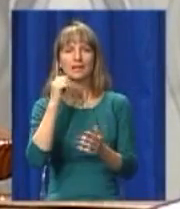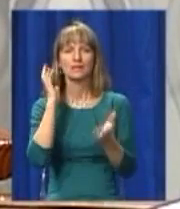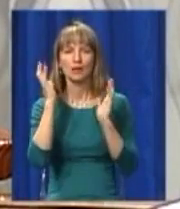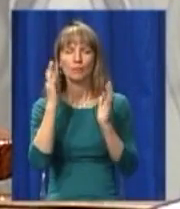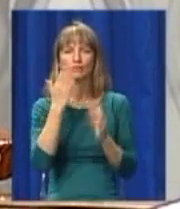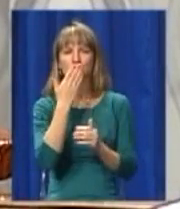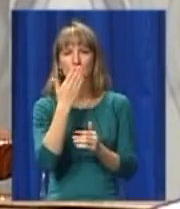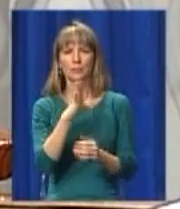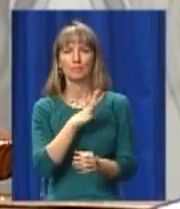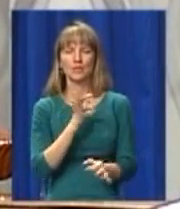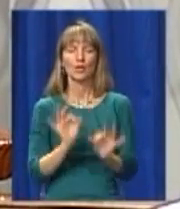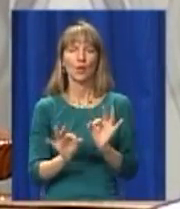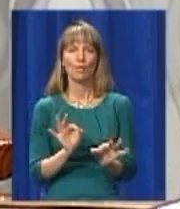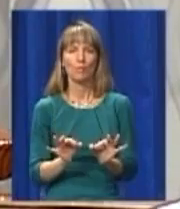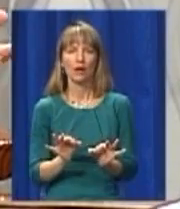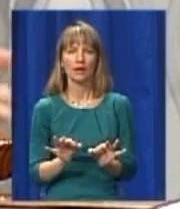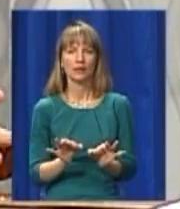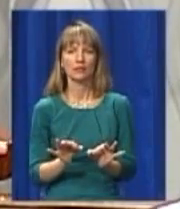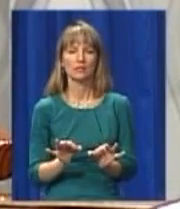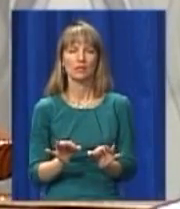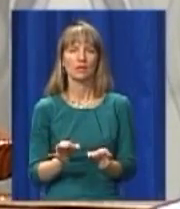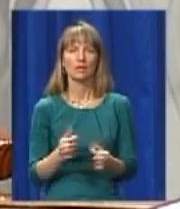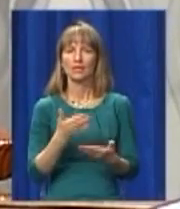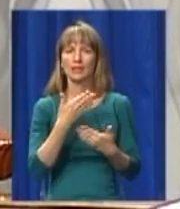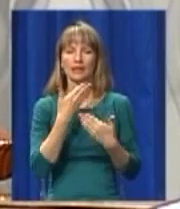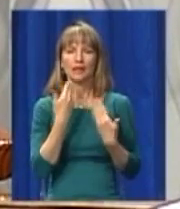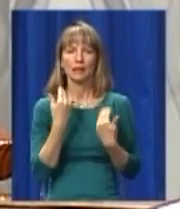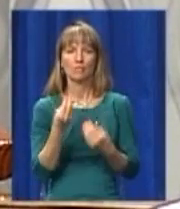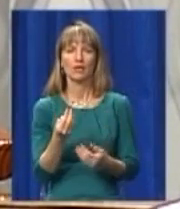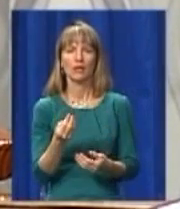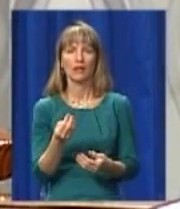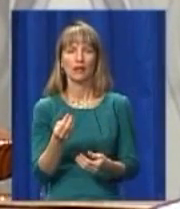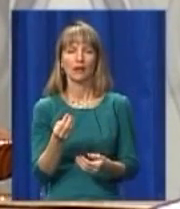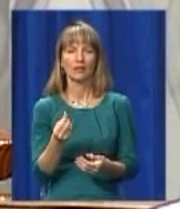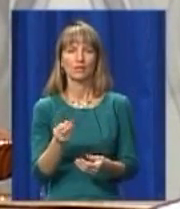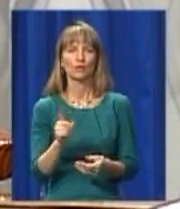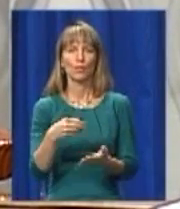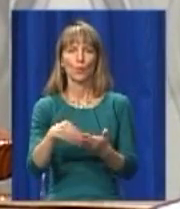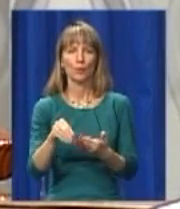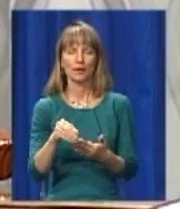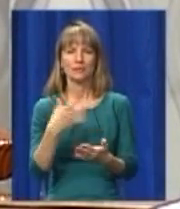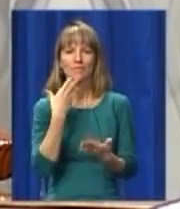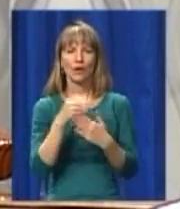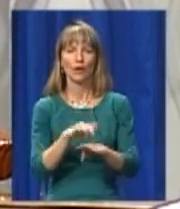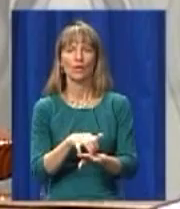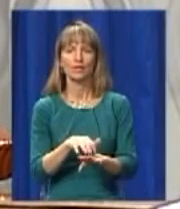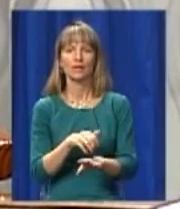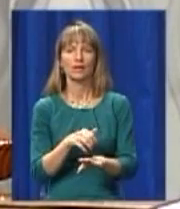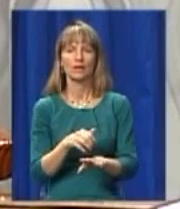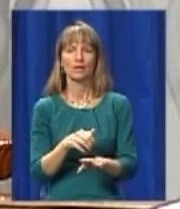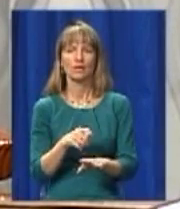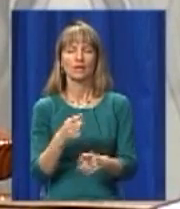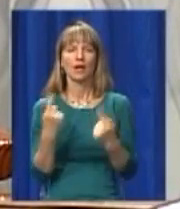по запаху он вроде нормальный, да? Ну, у меня не было средства, чтобы покупать своего кота. Да, кстати, моего кота зовут Мурзик, я вам говорила уже, да,